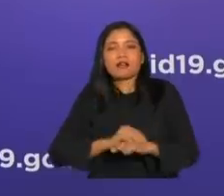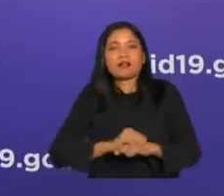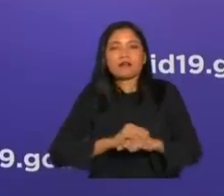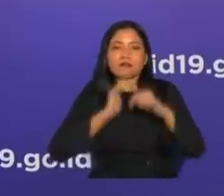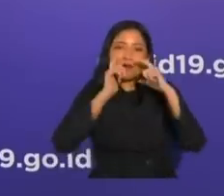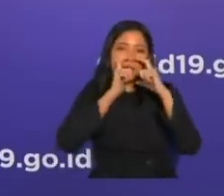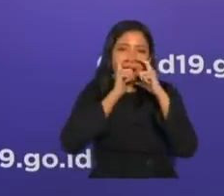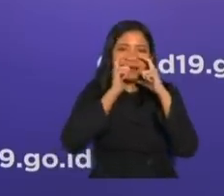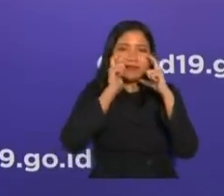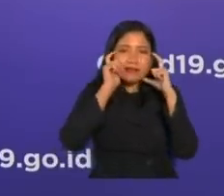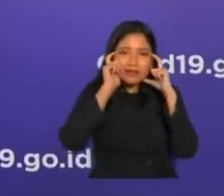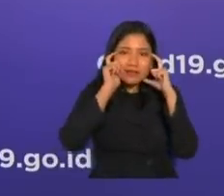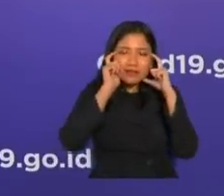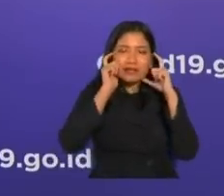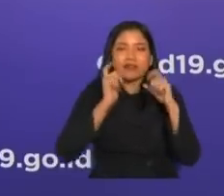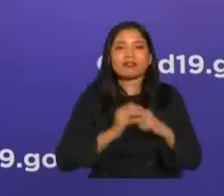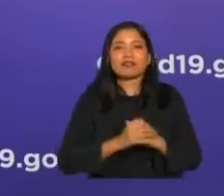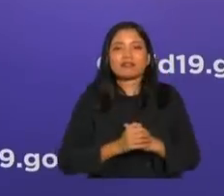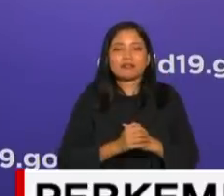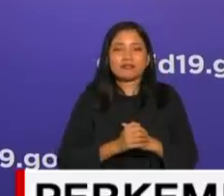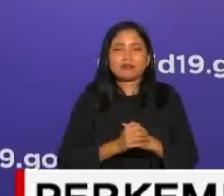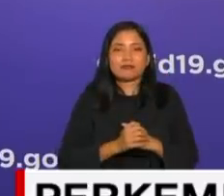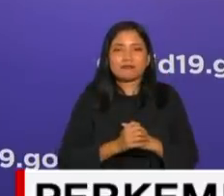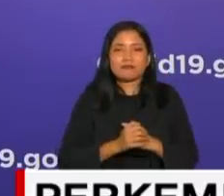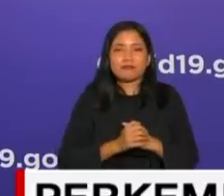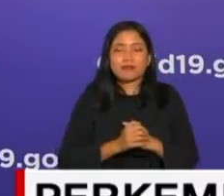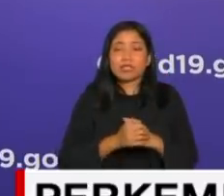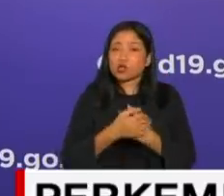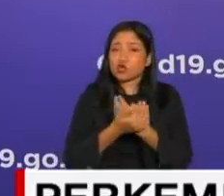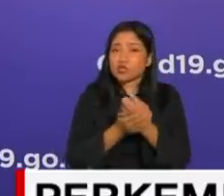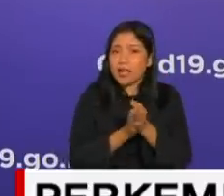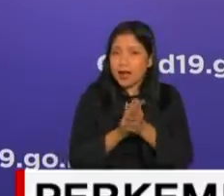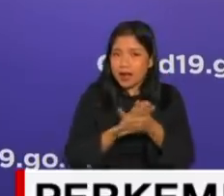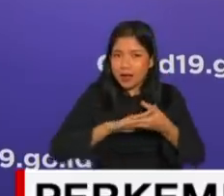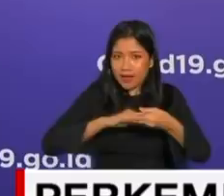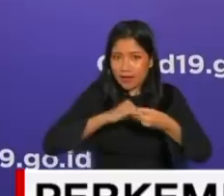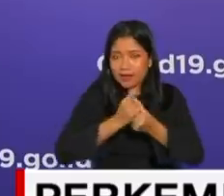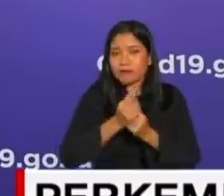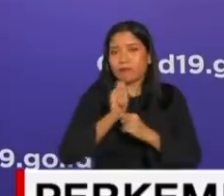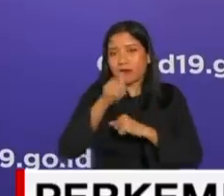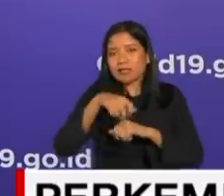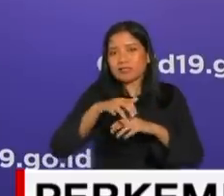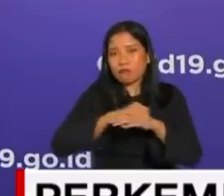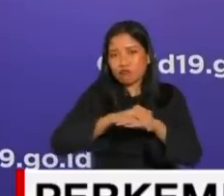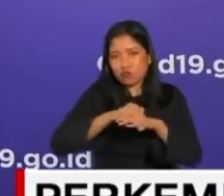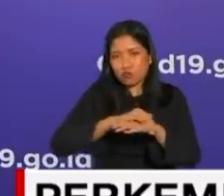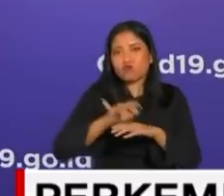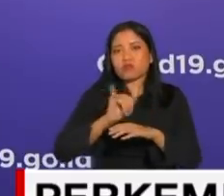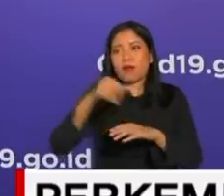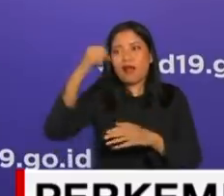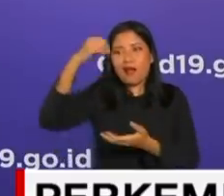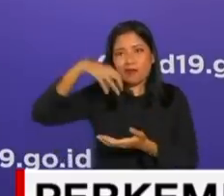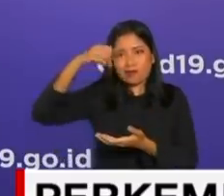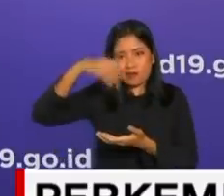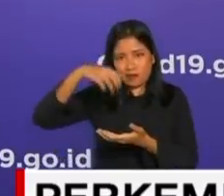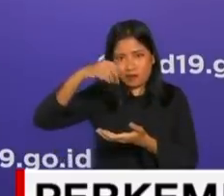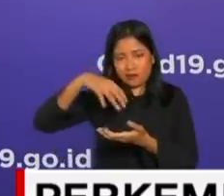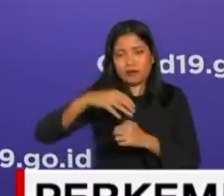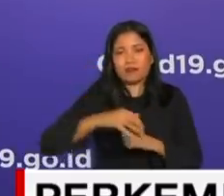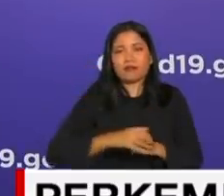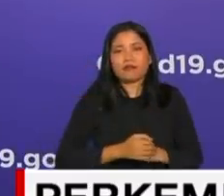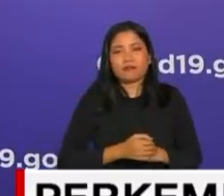masker mencuci tangan dengan menggunakan sabun dan air yang mengalir ke Hai dan kemudian